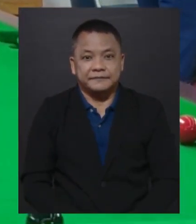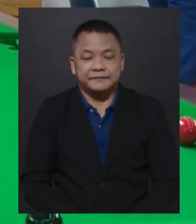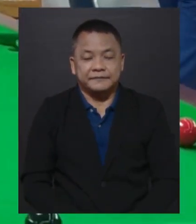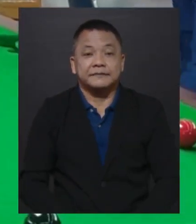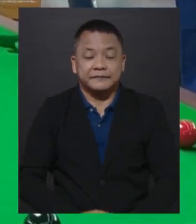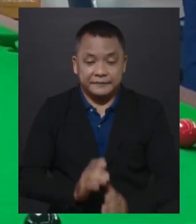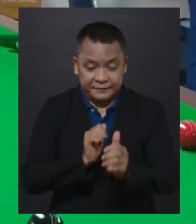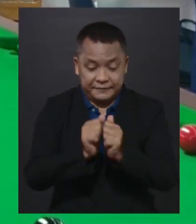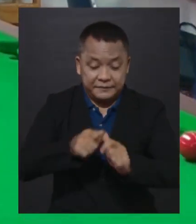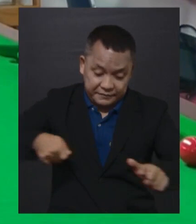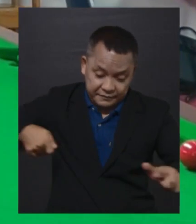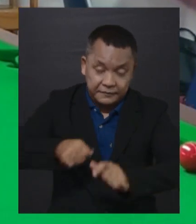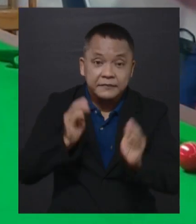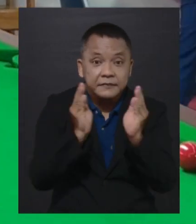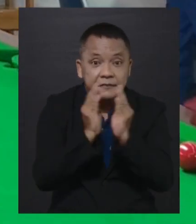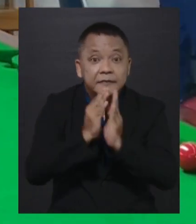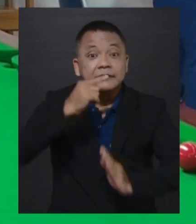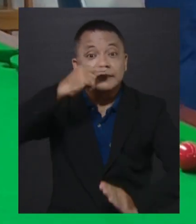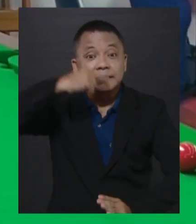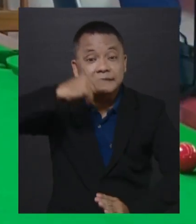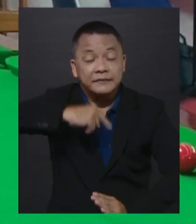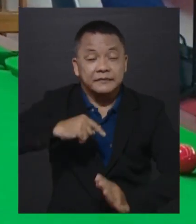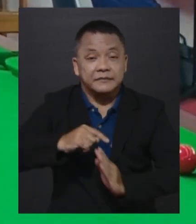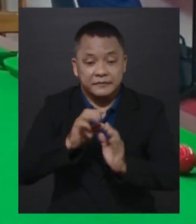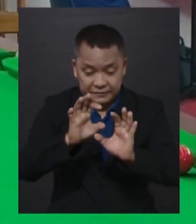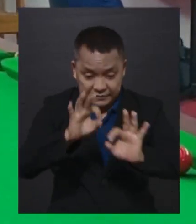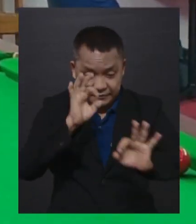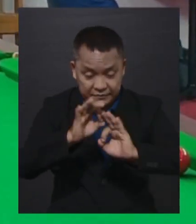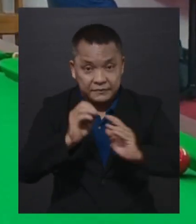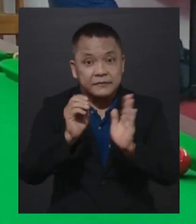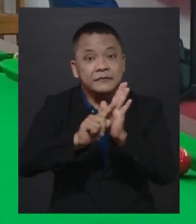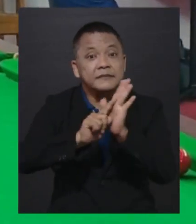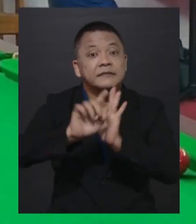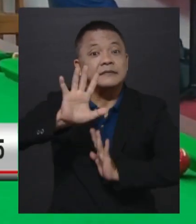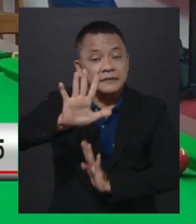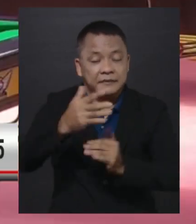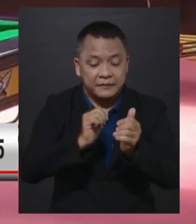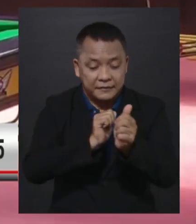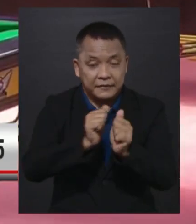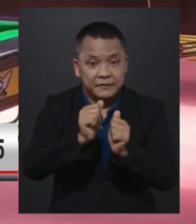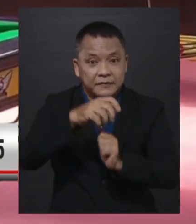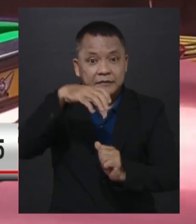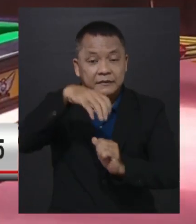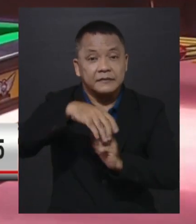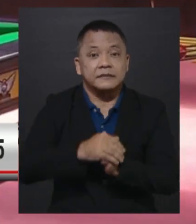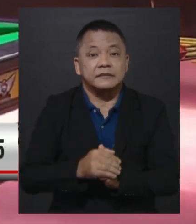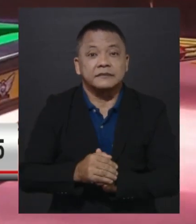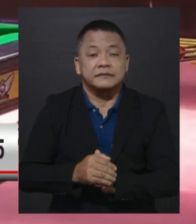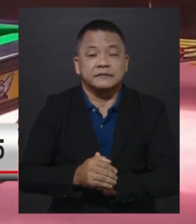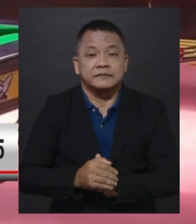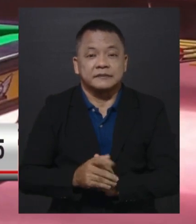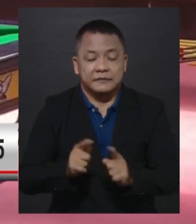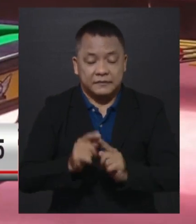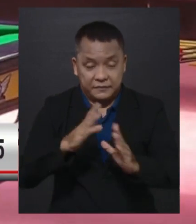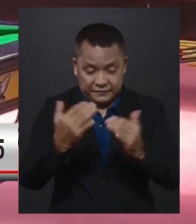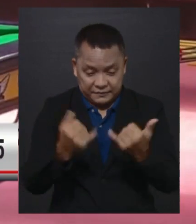การแข่งขันสนุกเกอร์สะสมคะแนน Thailand Ranking Circuit รอบคัดเลือกรายการที่5นะคะแข่งขันกันที่ TBC Snooker Center ค่ะร